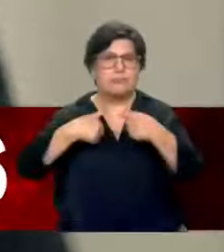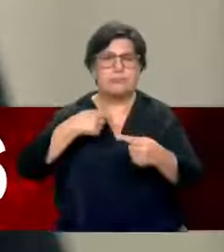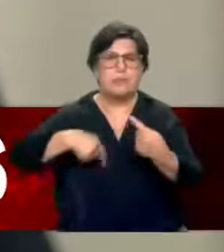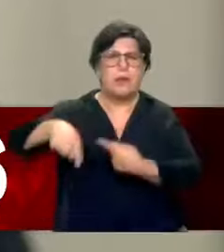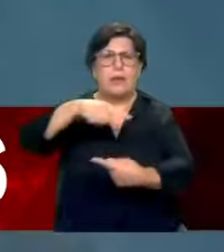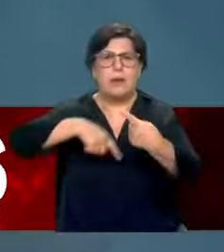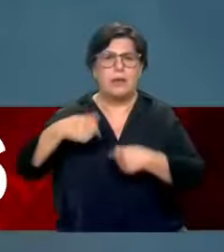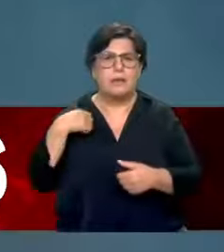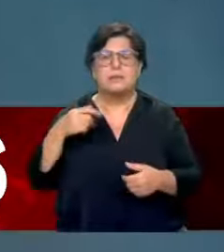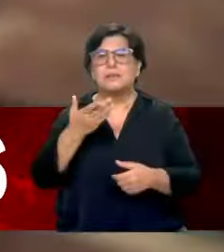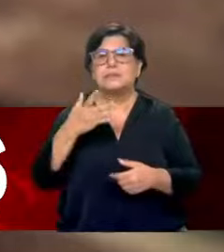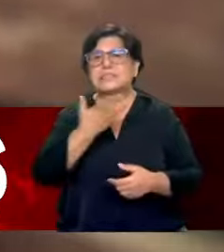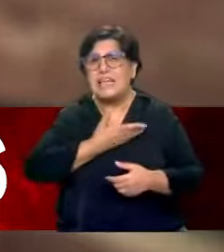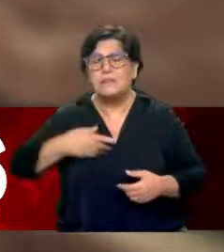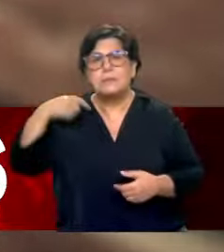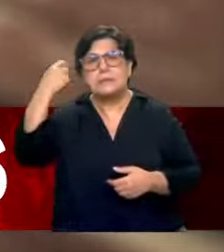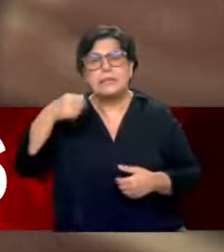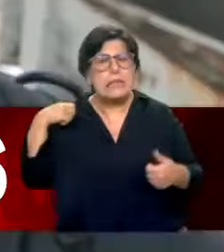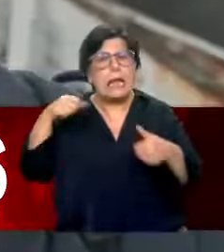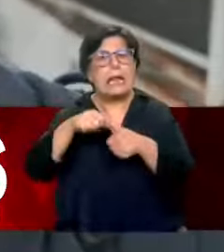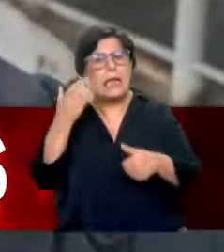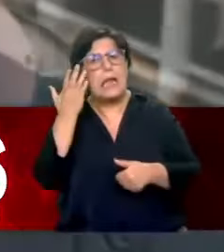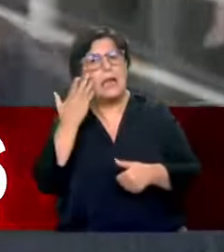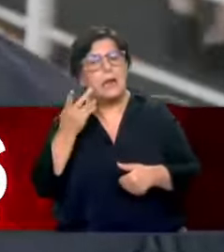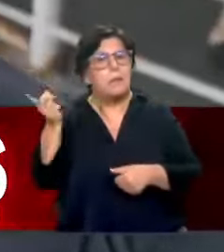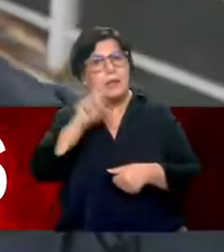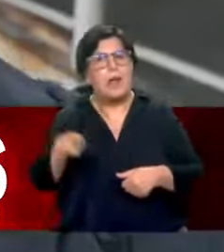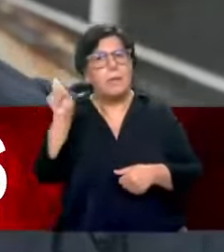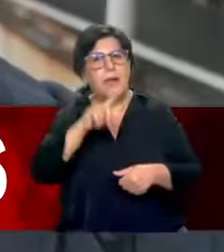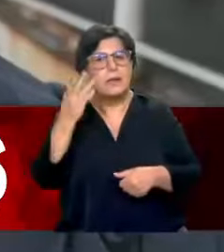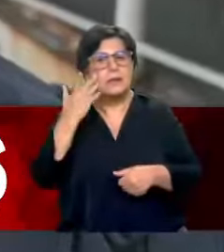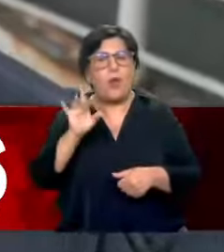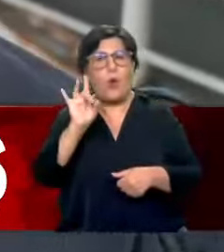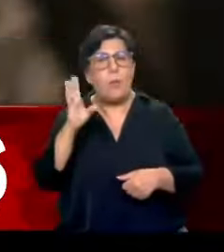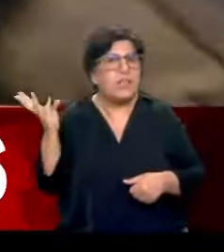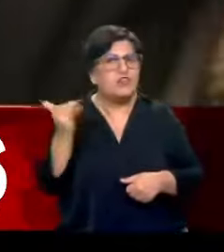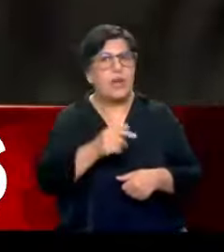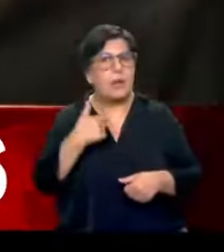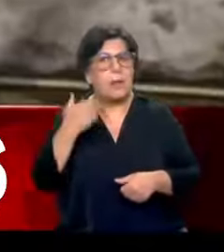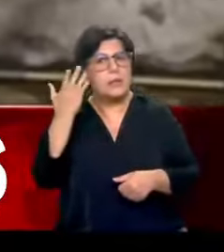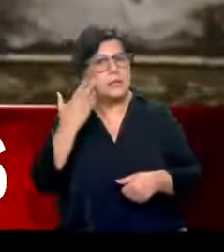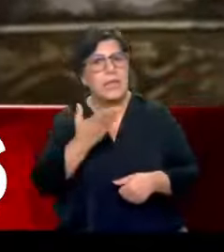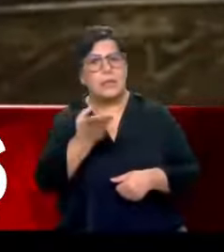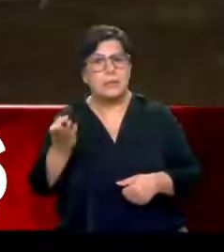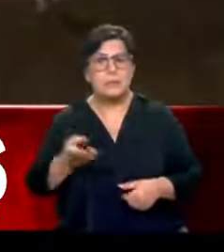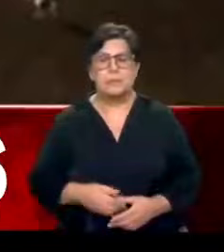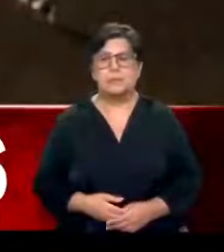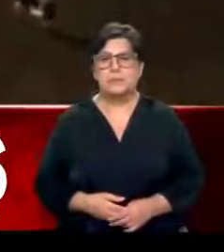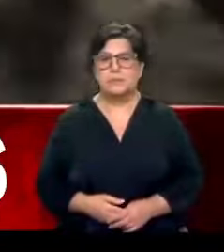izlediği filmi, diziyi tekrar tekrar izliyor. Yüzüklerin Efendisi herhalde bir 15 kere izlemişimdir. We fight!